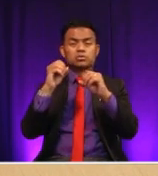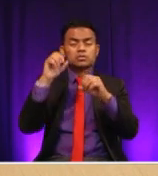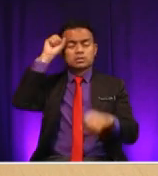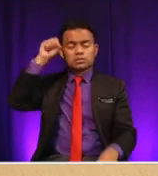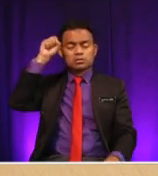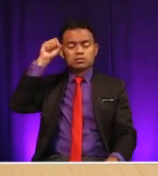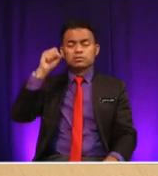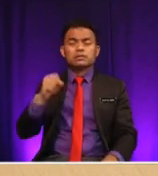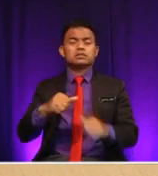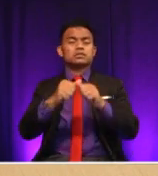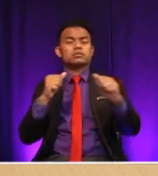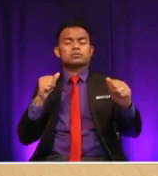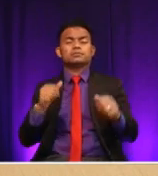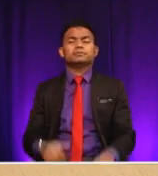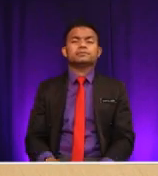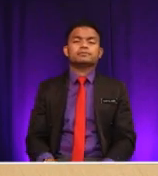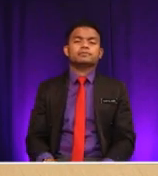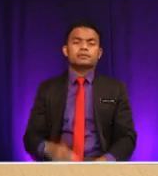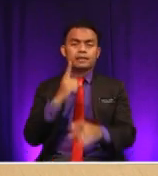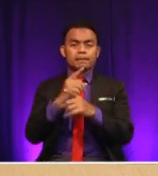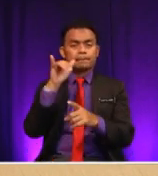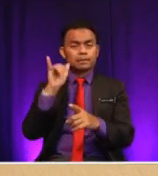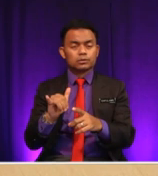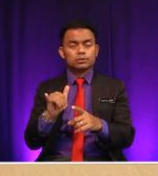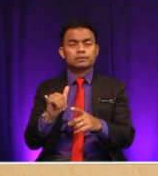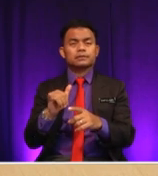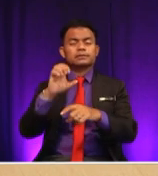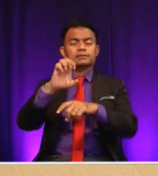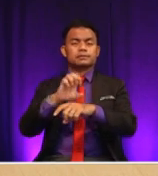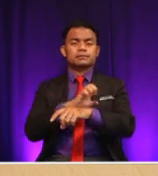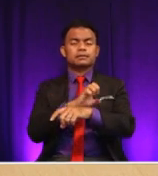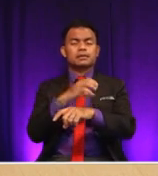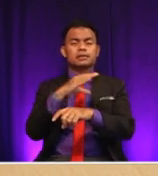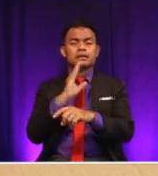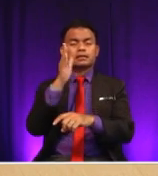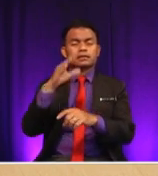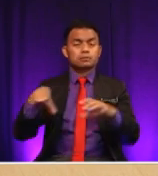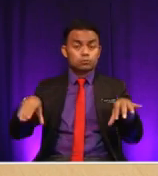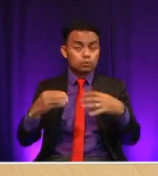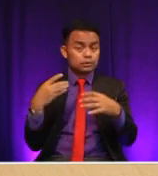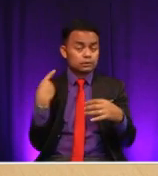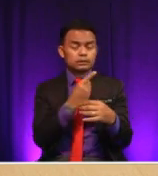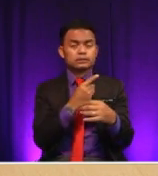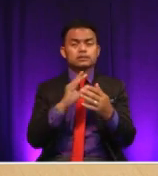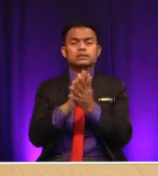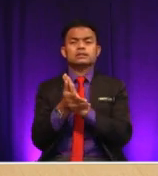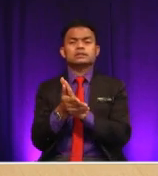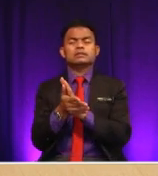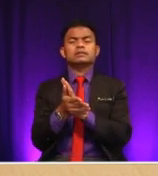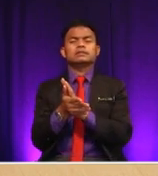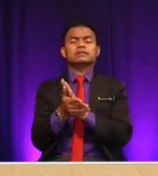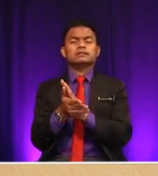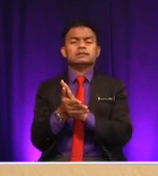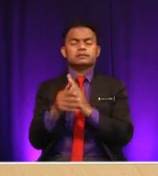yang banyak menyebabkan hubungan kekeluargaan kita akan menjadi renggang Oke diteruskan pula pada